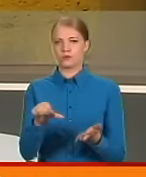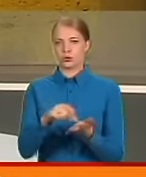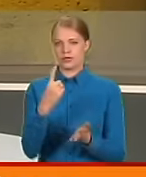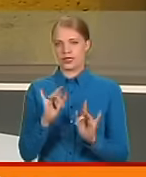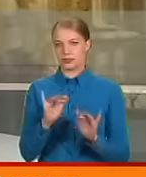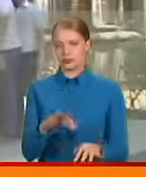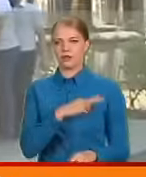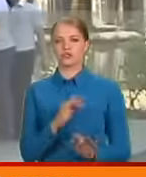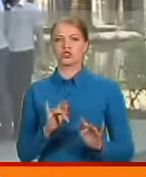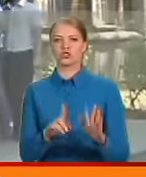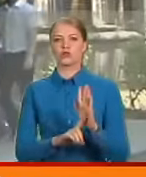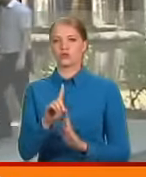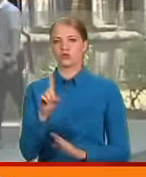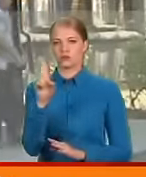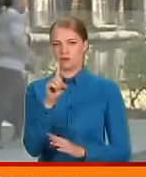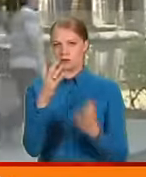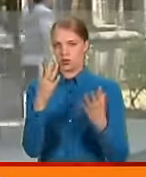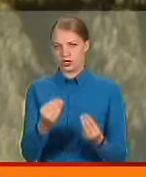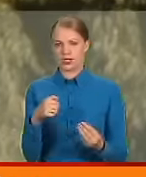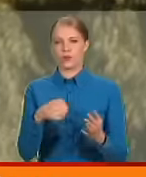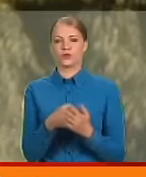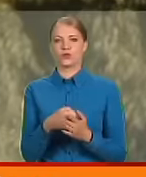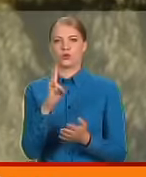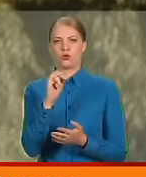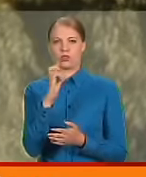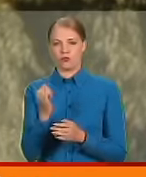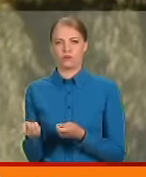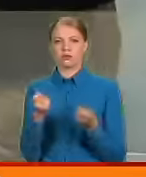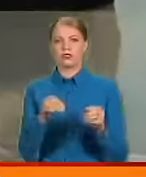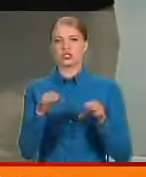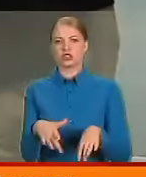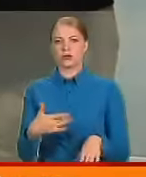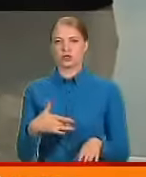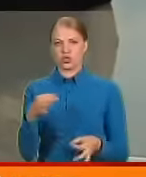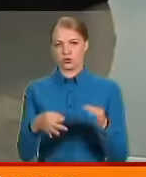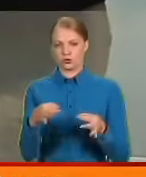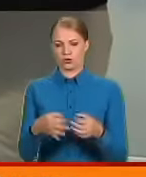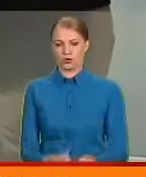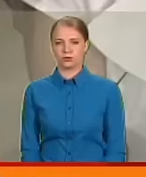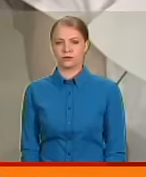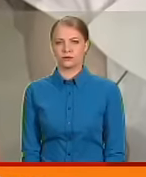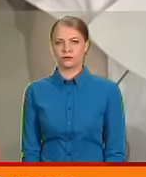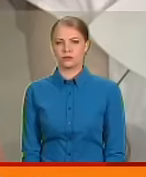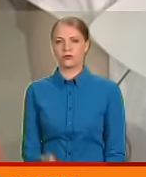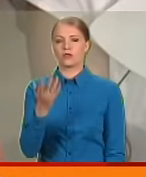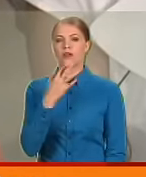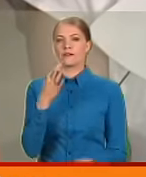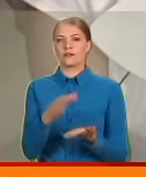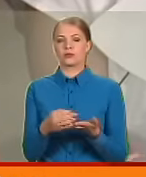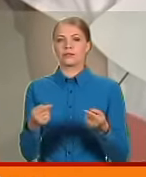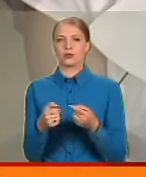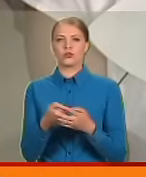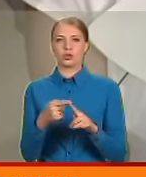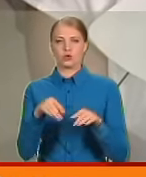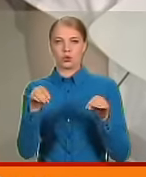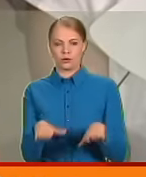справ. Слідчі дії почались о 1 годині дня. До НАБУ принесли рішення Печерського суду. Відповідно до цієї